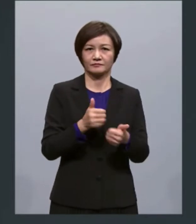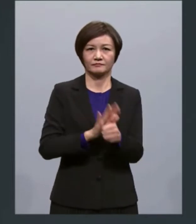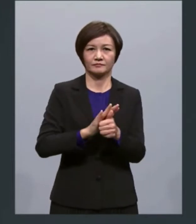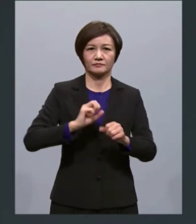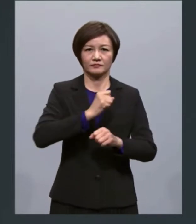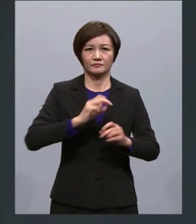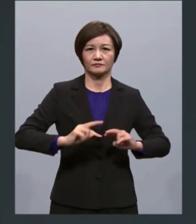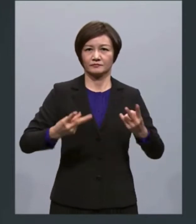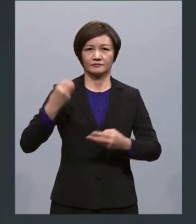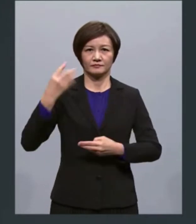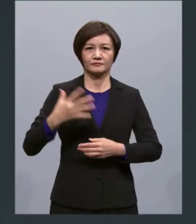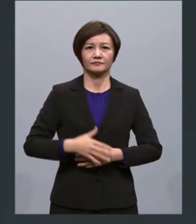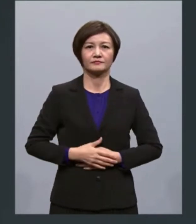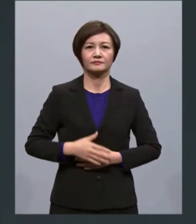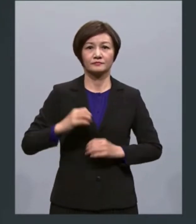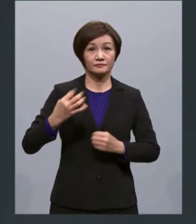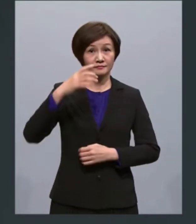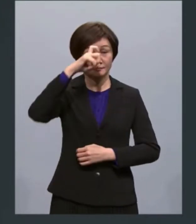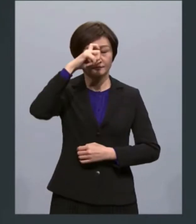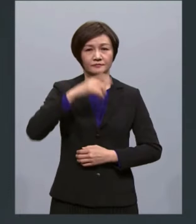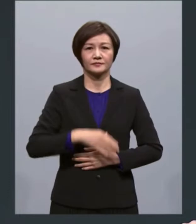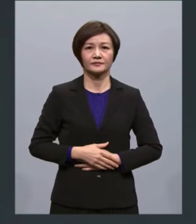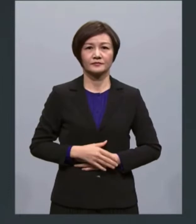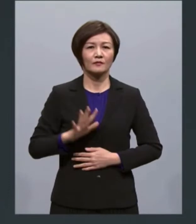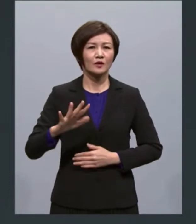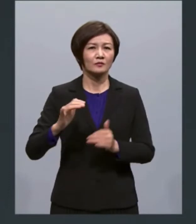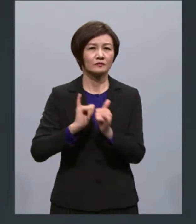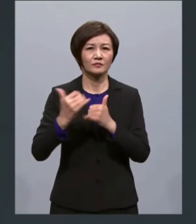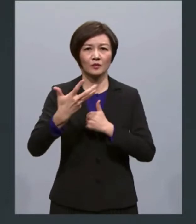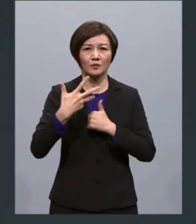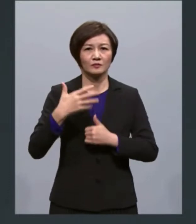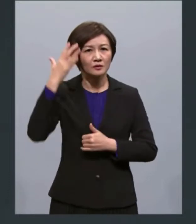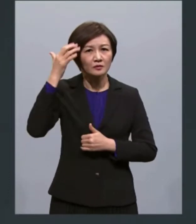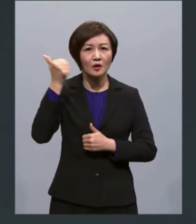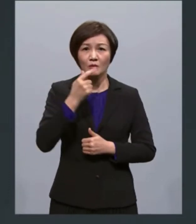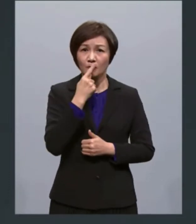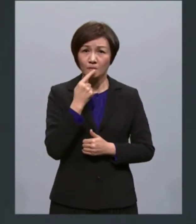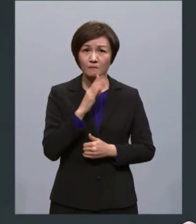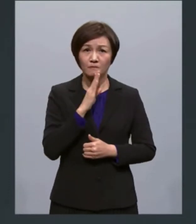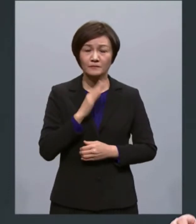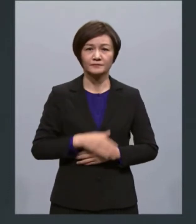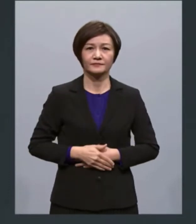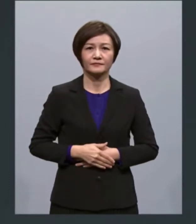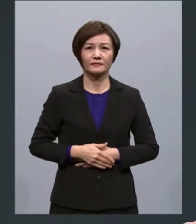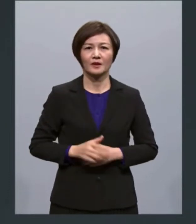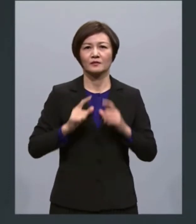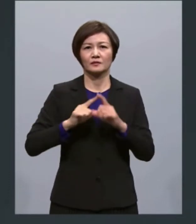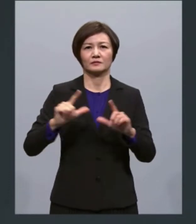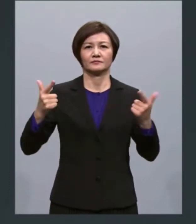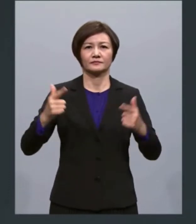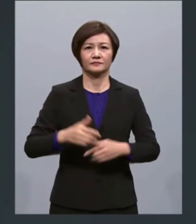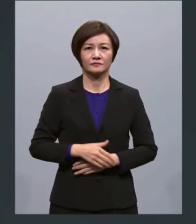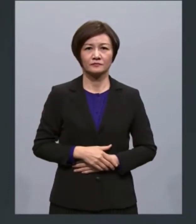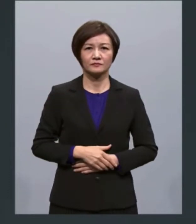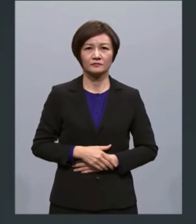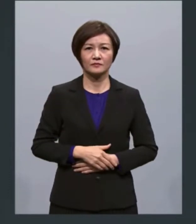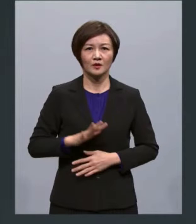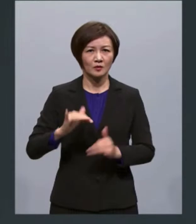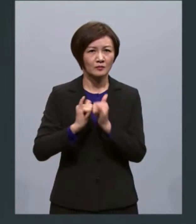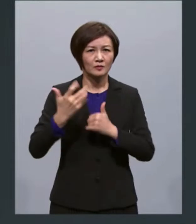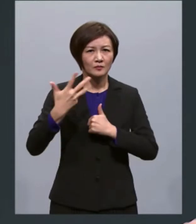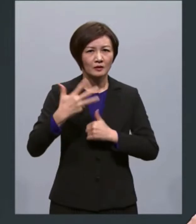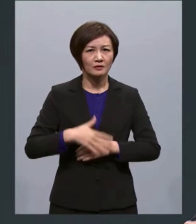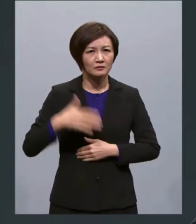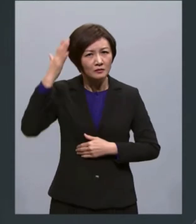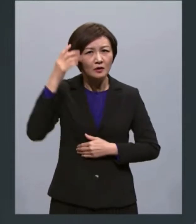状的新方向、新希望。有人问我，柯文哲是红的吗？答案当然不是。有人再问，